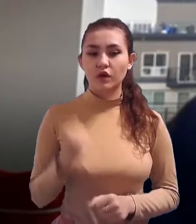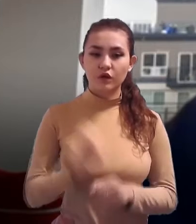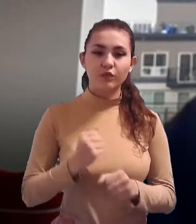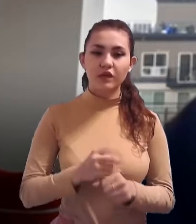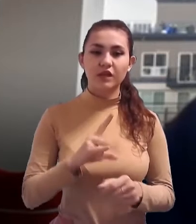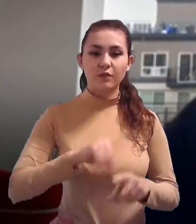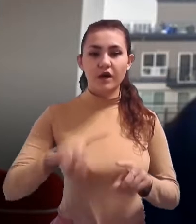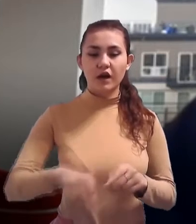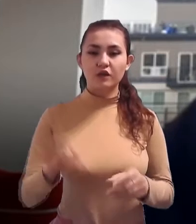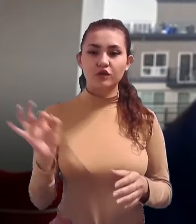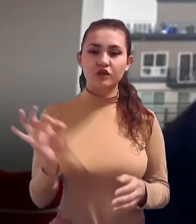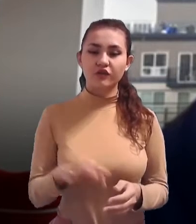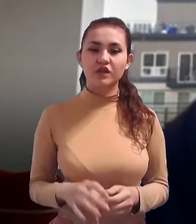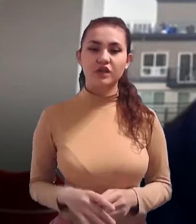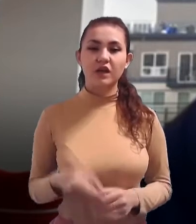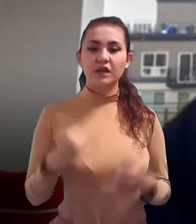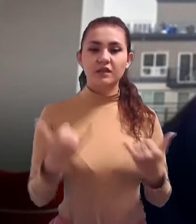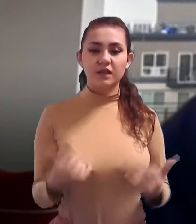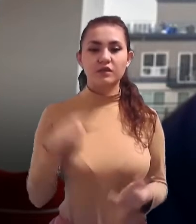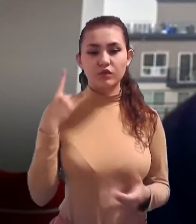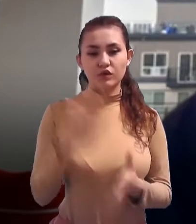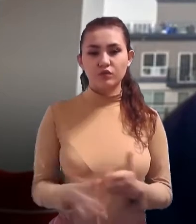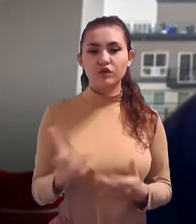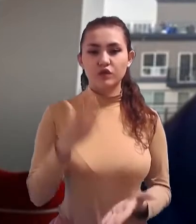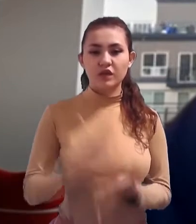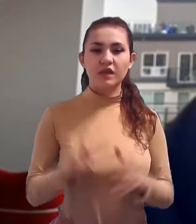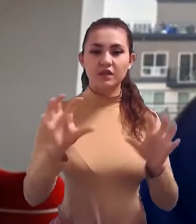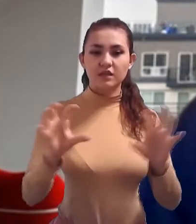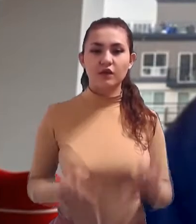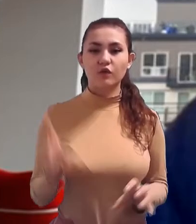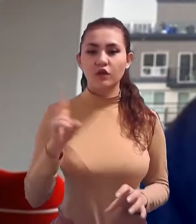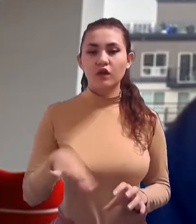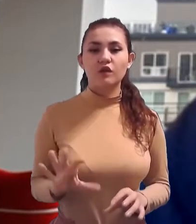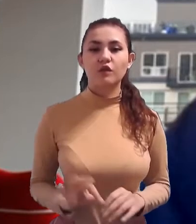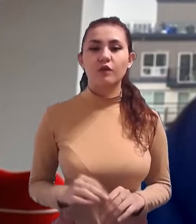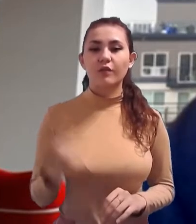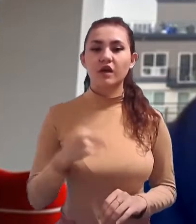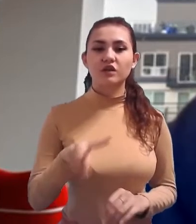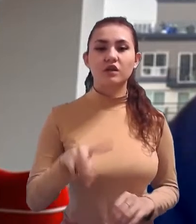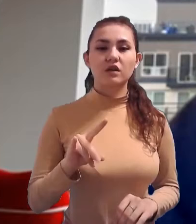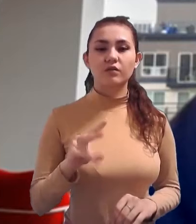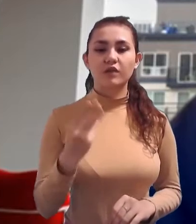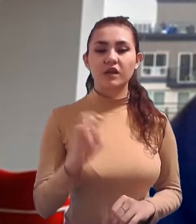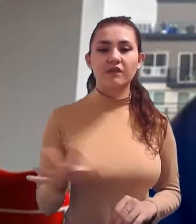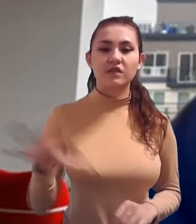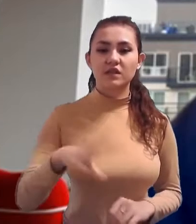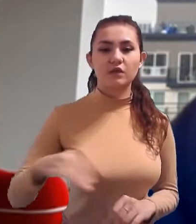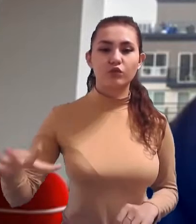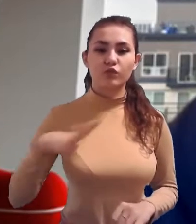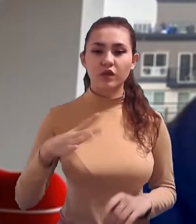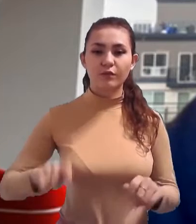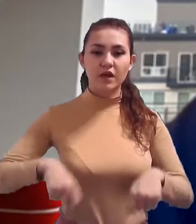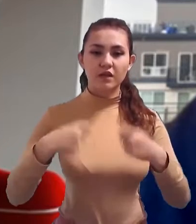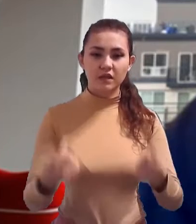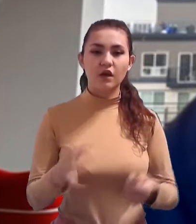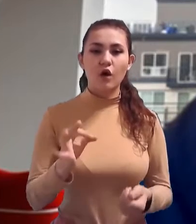швидше. Зараз ми розуміємо, що є закон, щоб до 1 липня всі були передані об'єкти. І